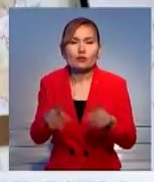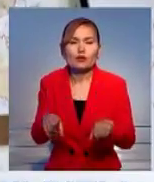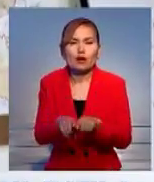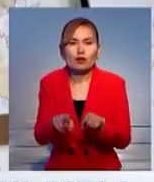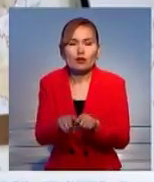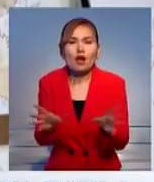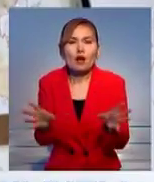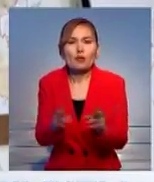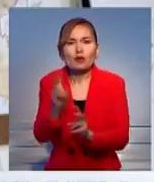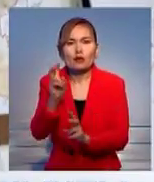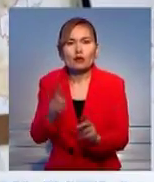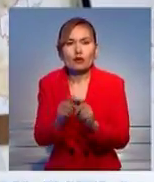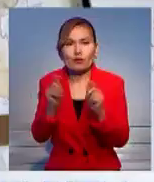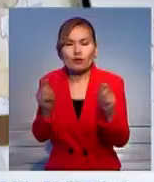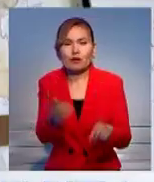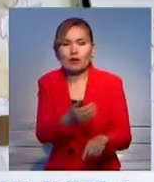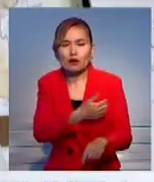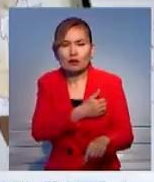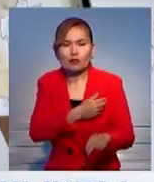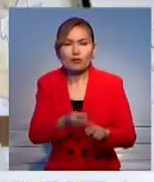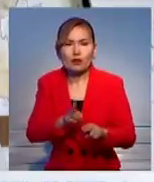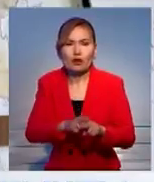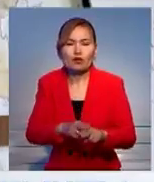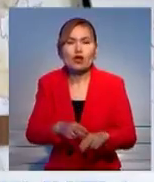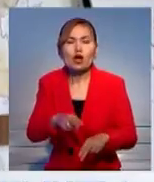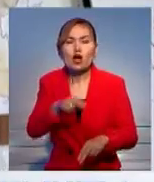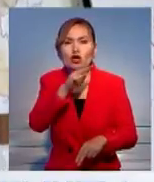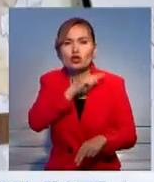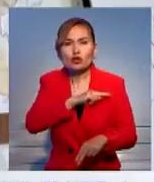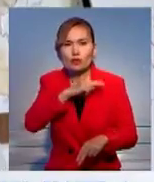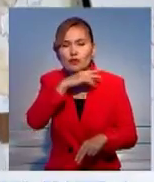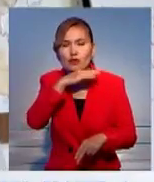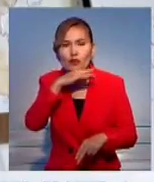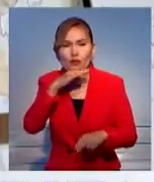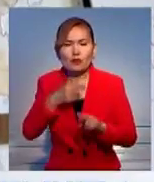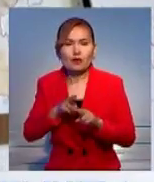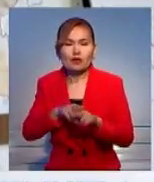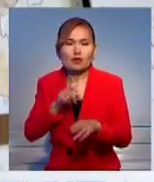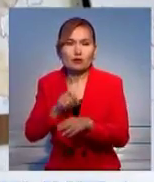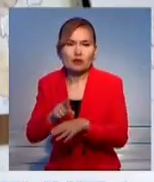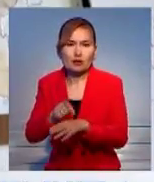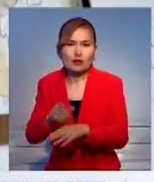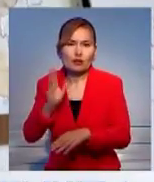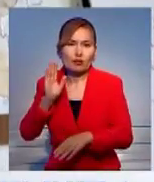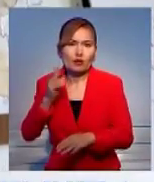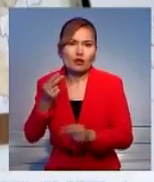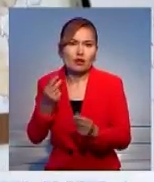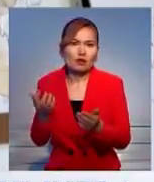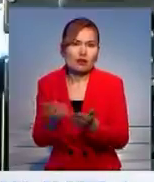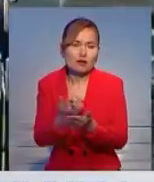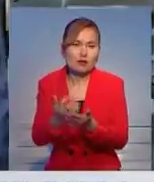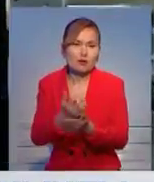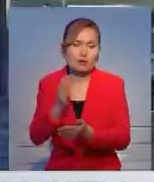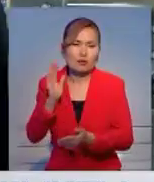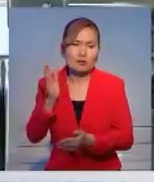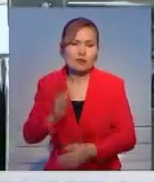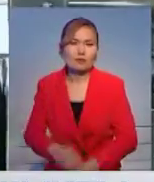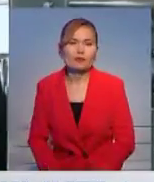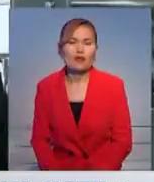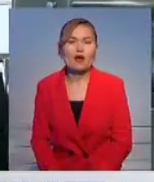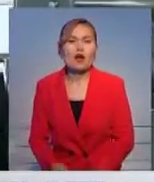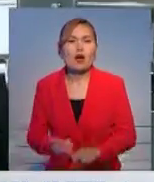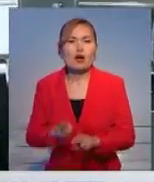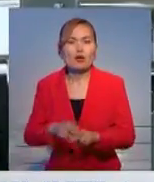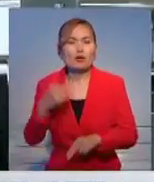ойдағыдай жүзеге асыра алды. Әрине, бізде жұмыс көлемі шағын болса да табысқа жетеміз деп үміттенеміз. Мурман